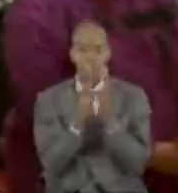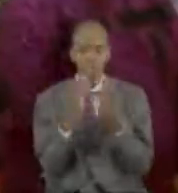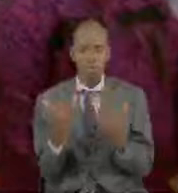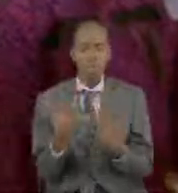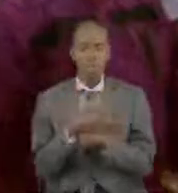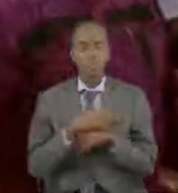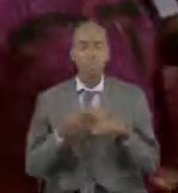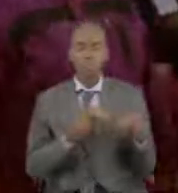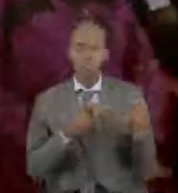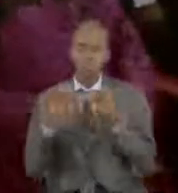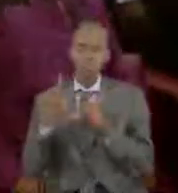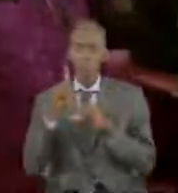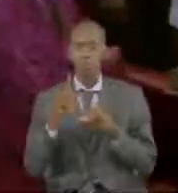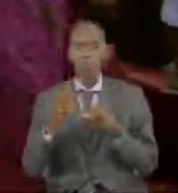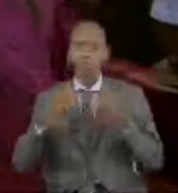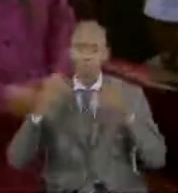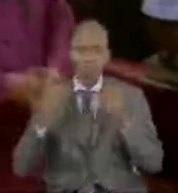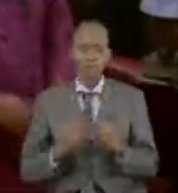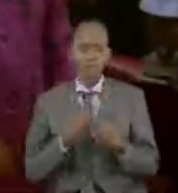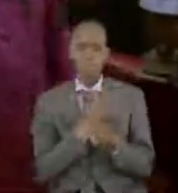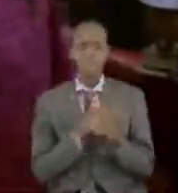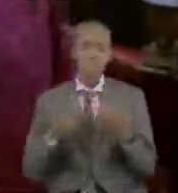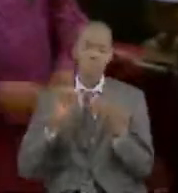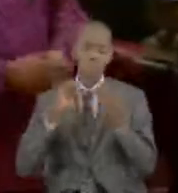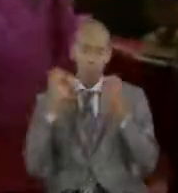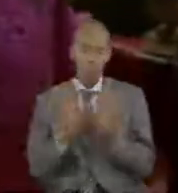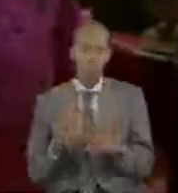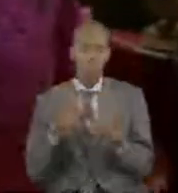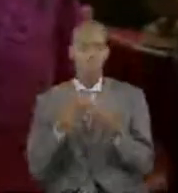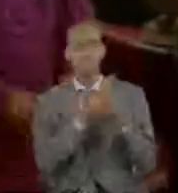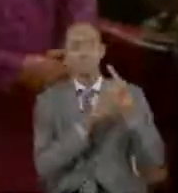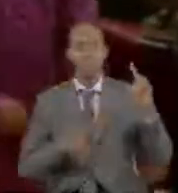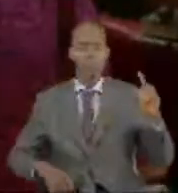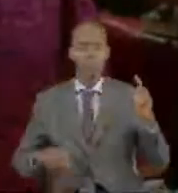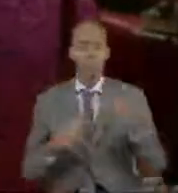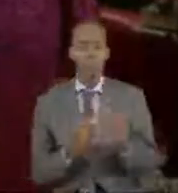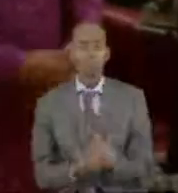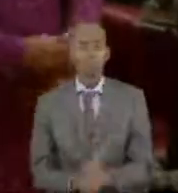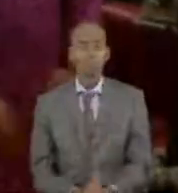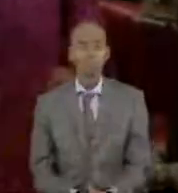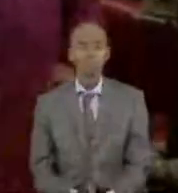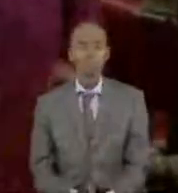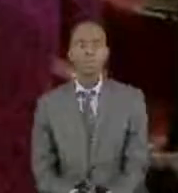pousse en avant, que tu deviennes fort, plus fort, plus fort, plus fort dans le Seigneur.